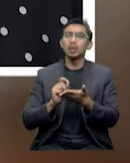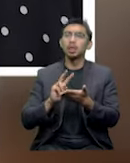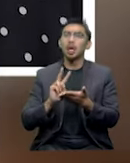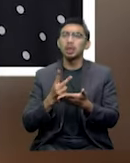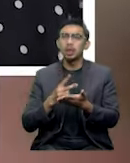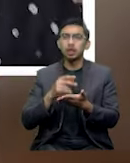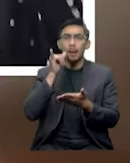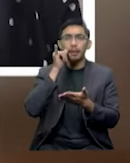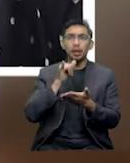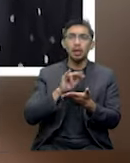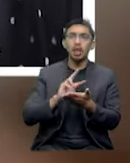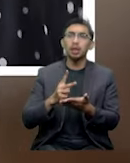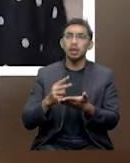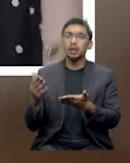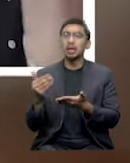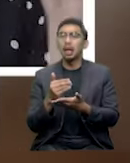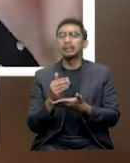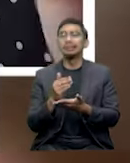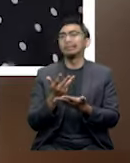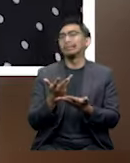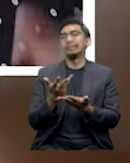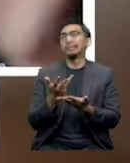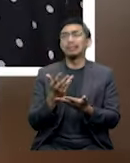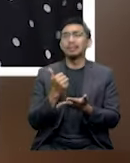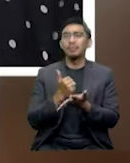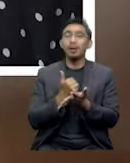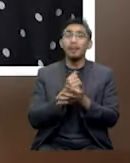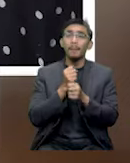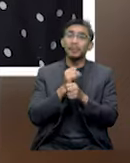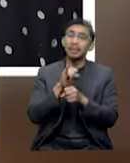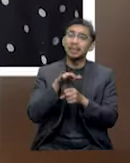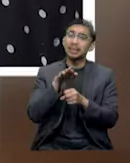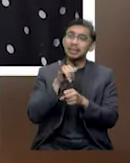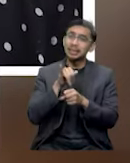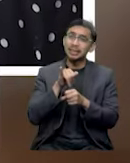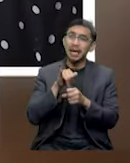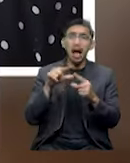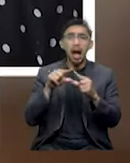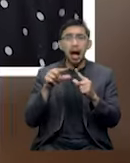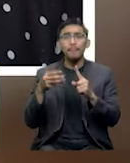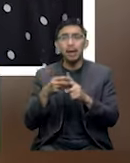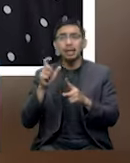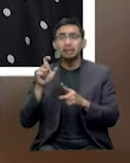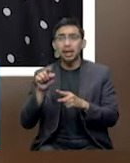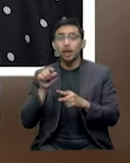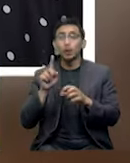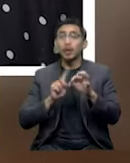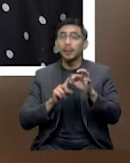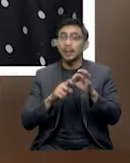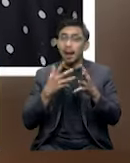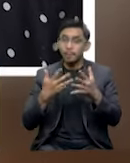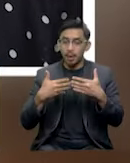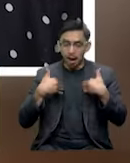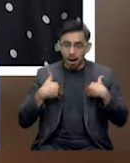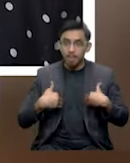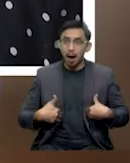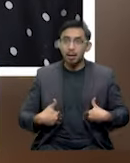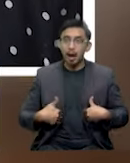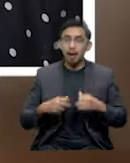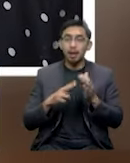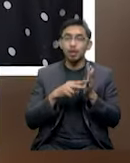komputer gitu ya, bahwa gizinya adalah A, B, C, D, lalu sebagainya dan seterusnya. Jadi sekali lagi badan manusia itu mendapatkan nutrisi karena